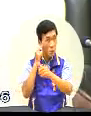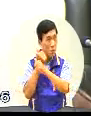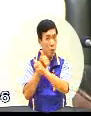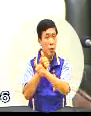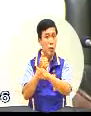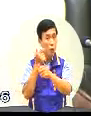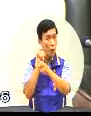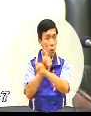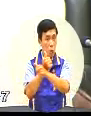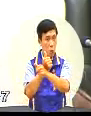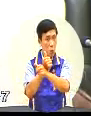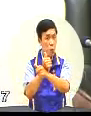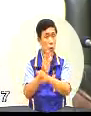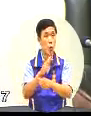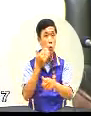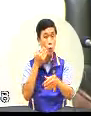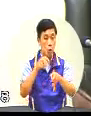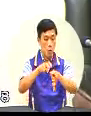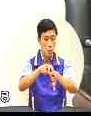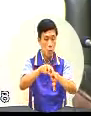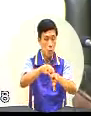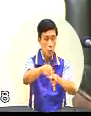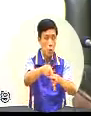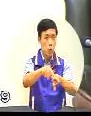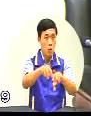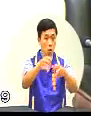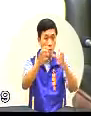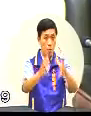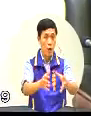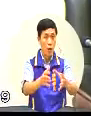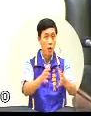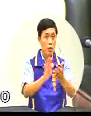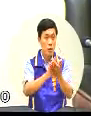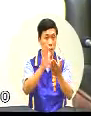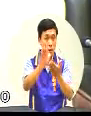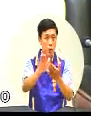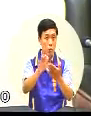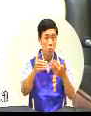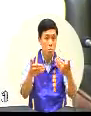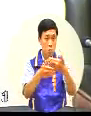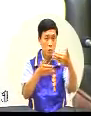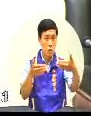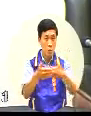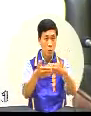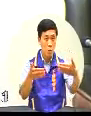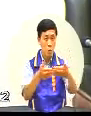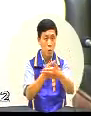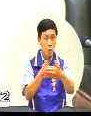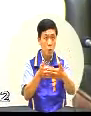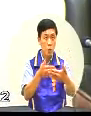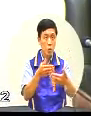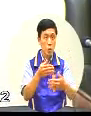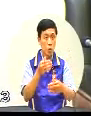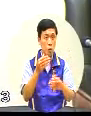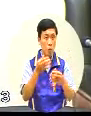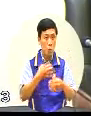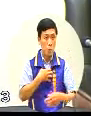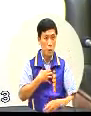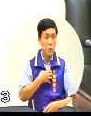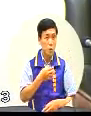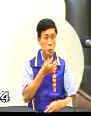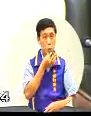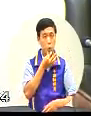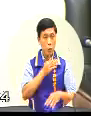给弄上去之后，未来我们可以想象到那种交通的黑暗期。所以就这个部分，我是不是可以请捷运局局